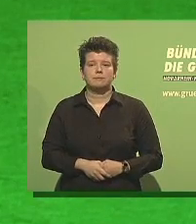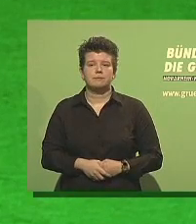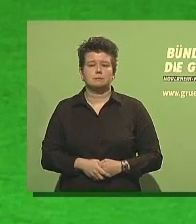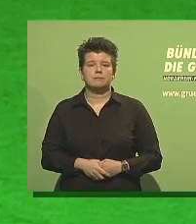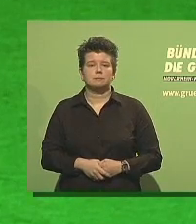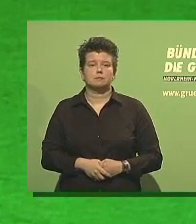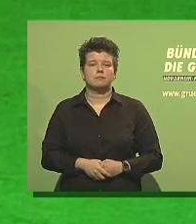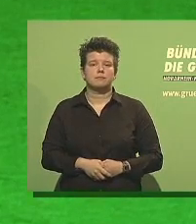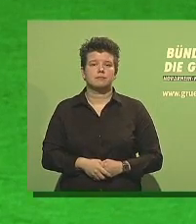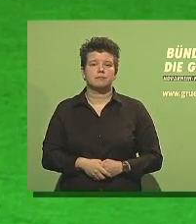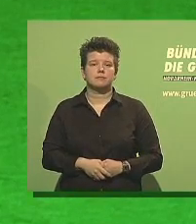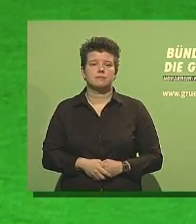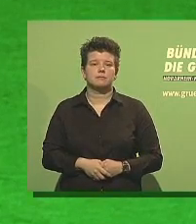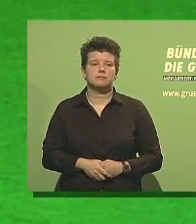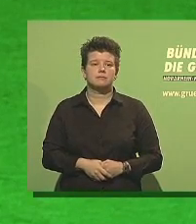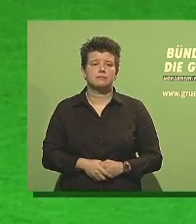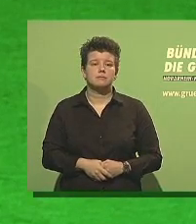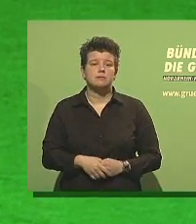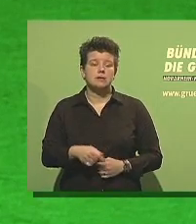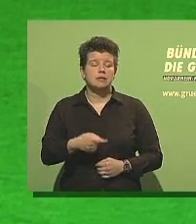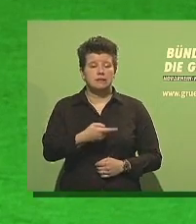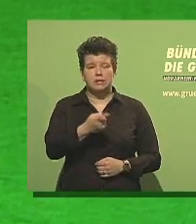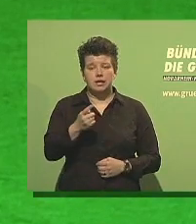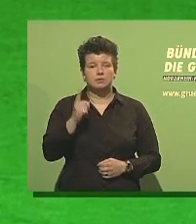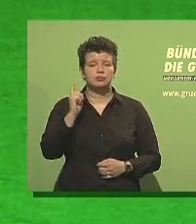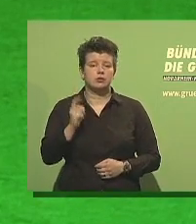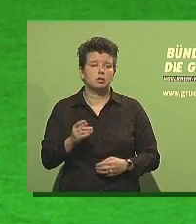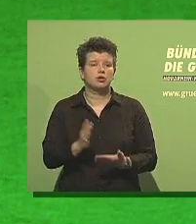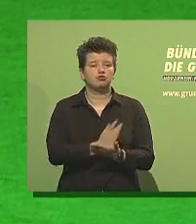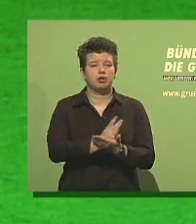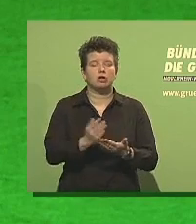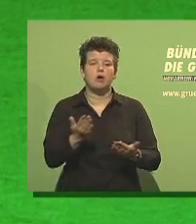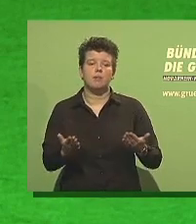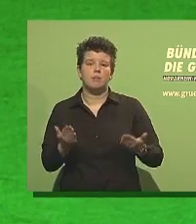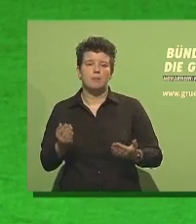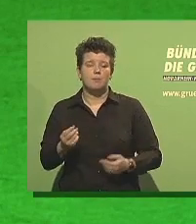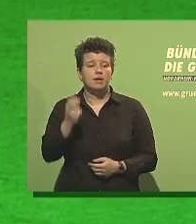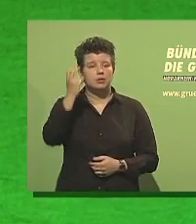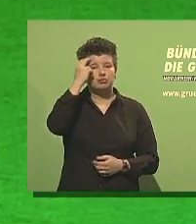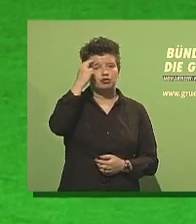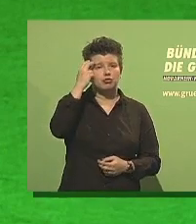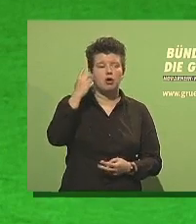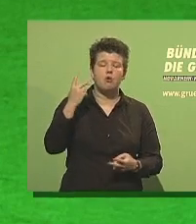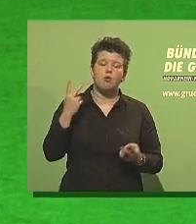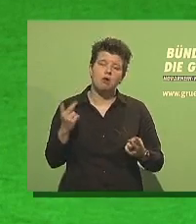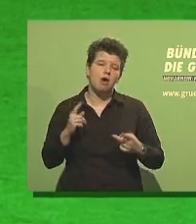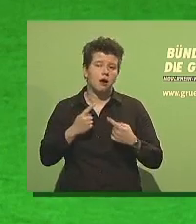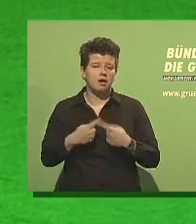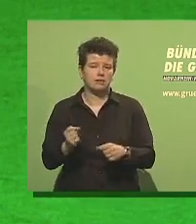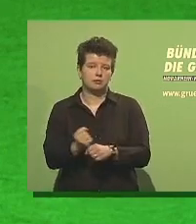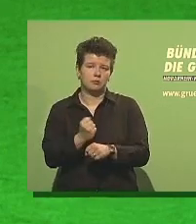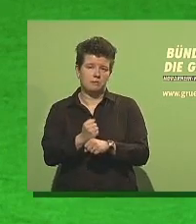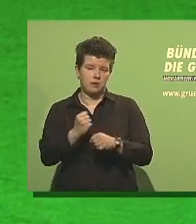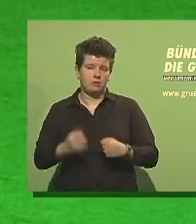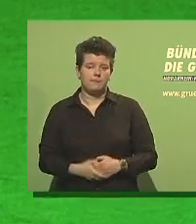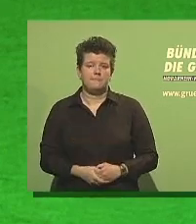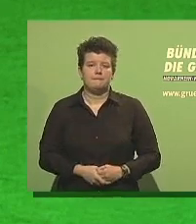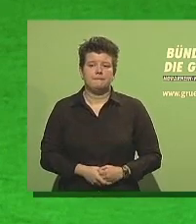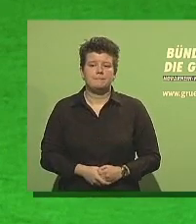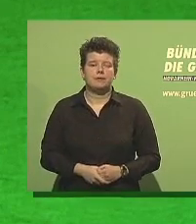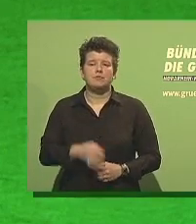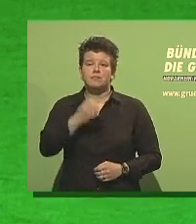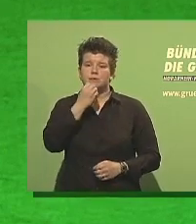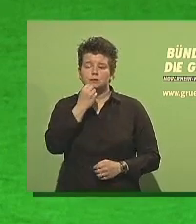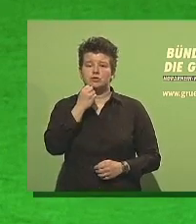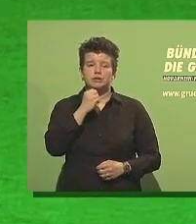ob alleinerziehend oder Regenbogenfamilie. Wir arbeiten dafür, dass alle gleiche Chancen haben. Wir wollen nicht Kinder, wir wollen